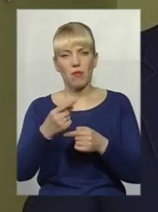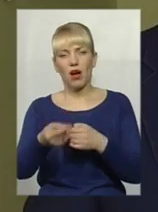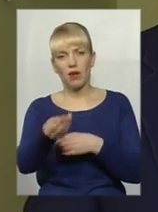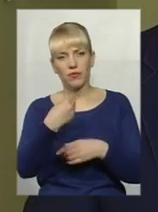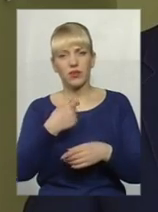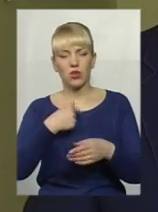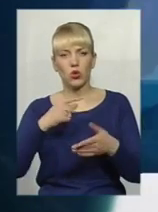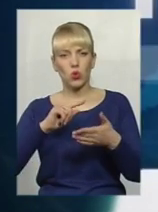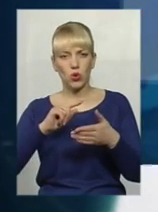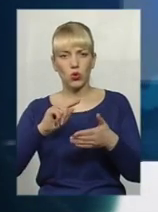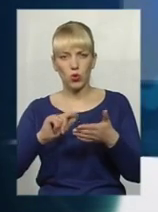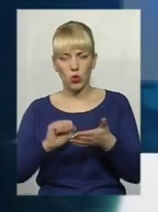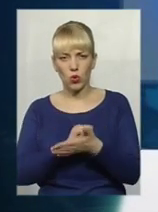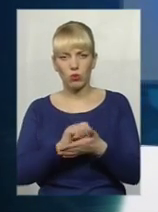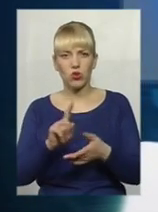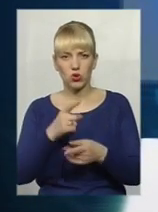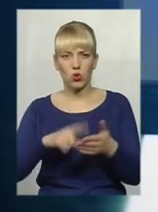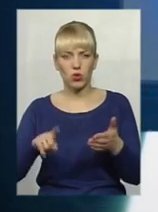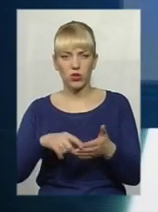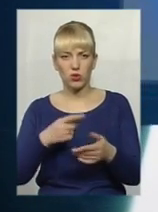ці лампи утилізовують.